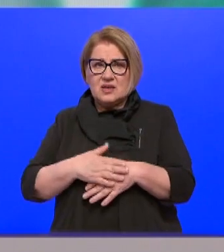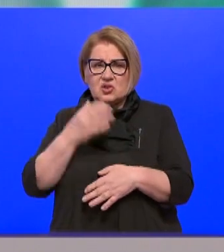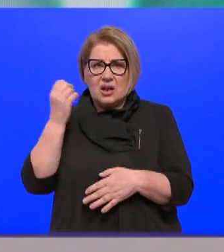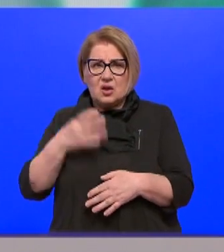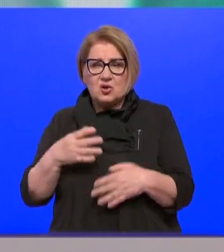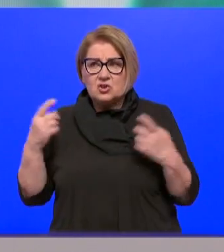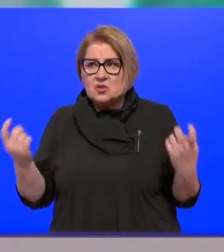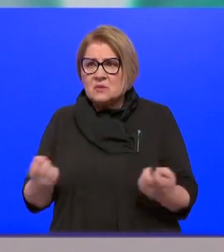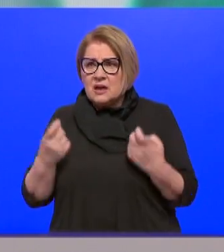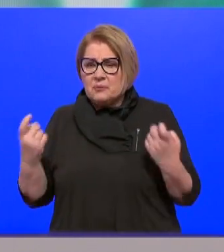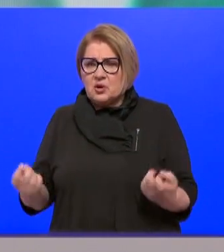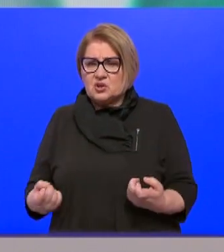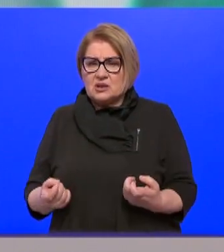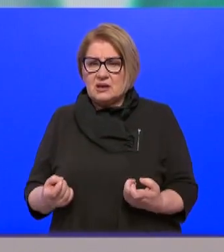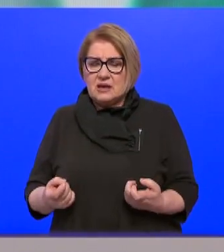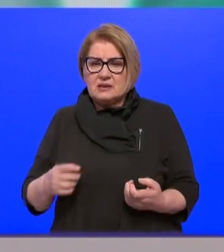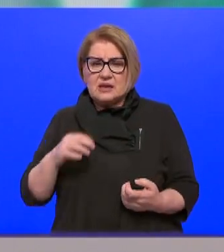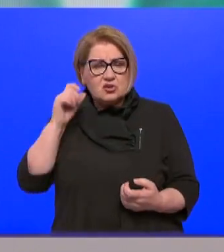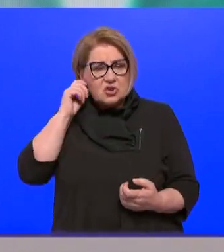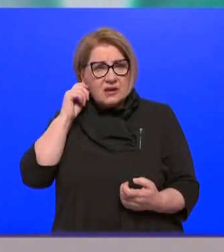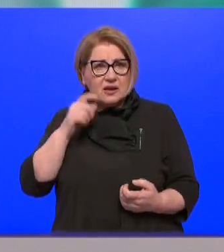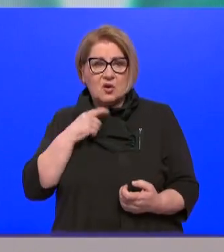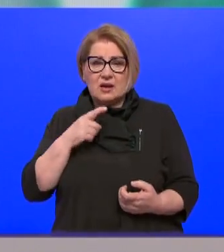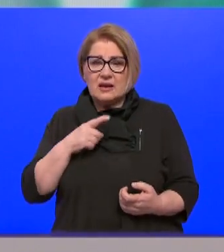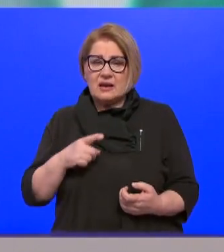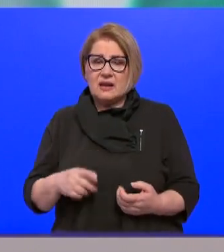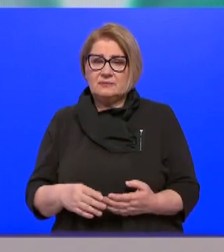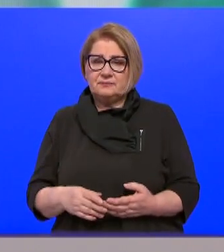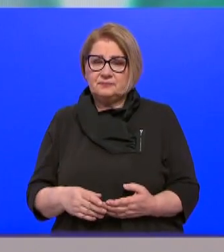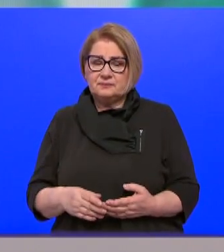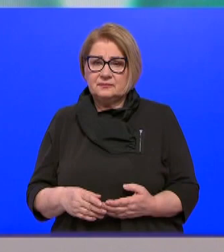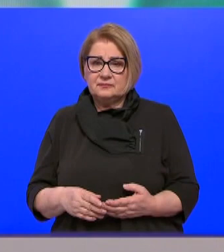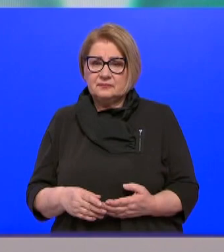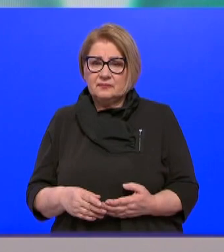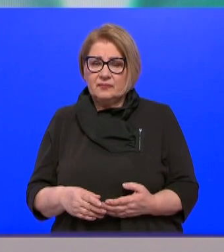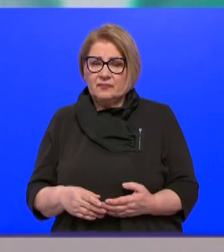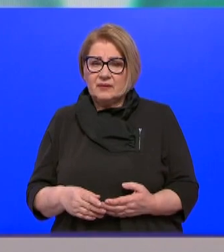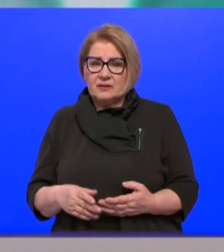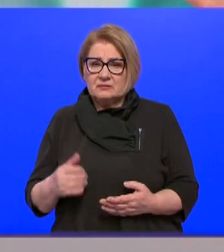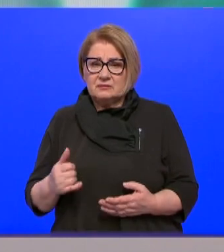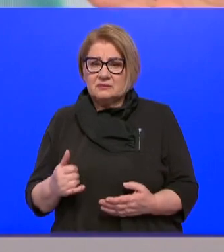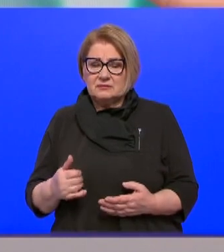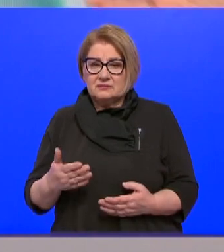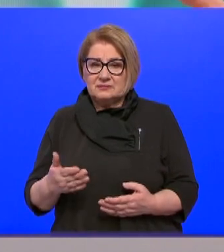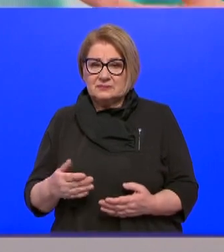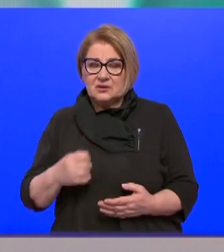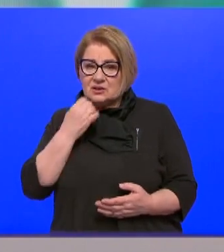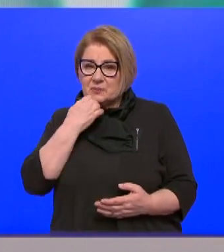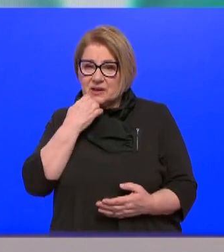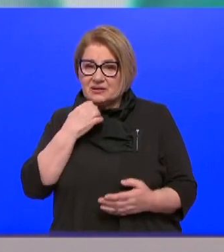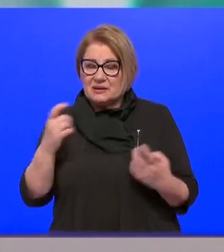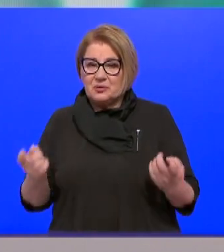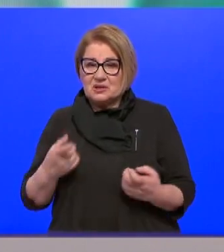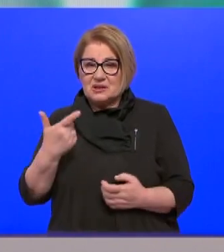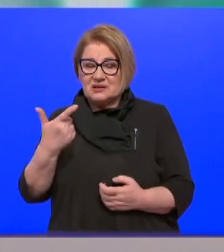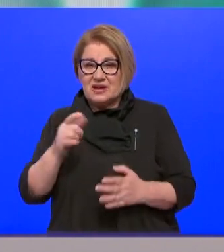bili poticaji ili rečenica jedne čerke koja je nama na odjeli, moje sestre s kojima sam ja radila na Rebru. Sada sam privatna poduzetnica od